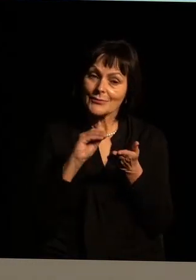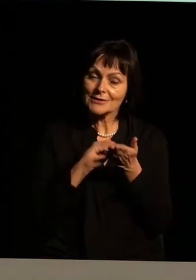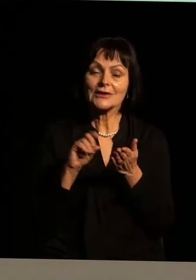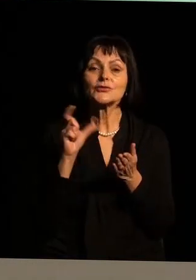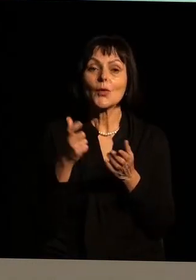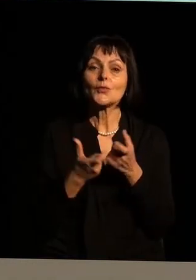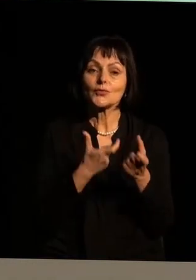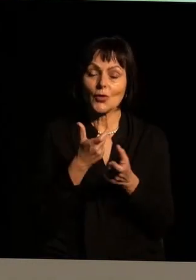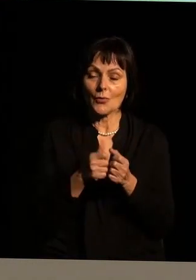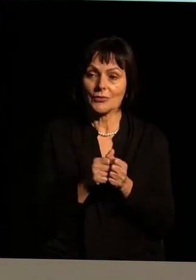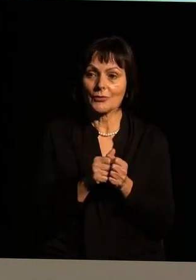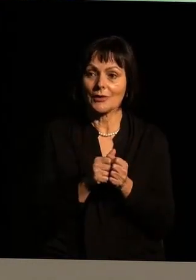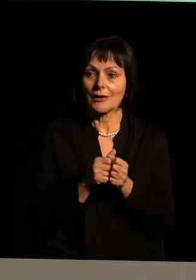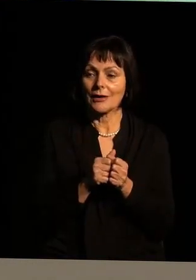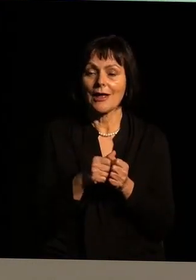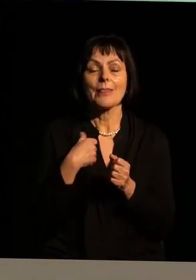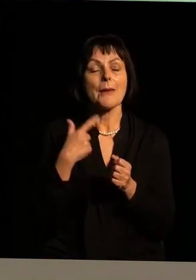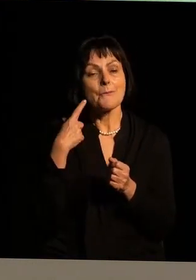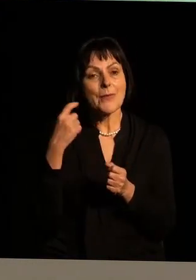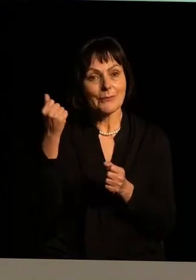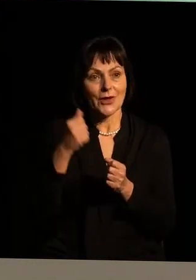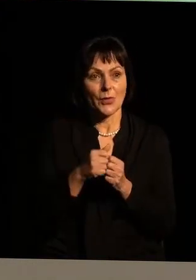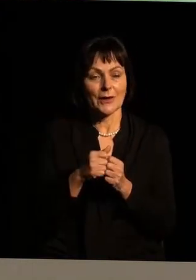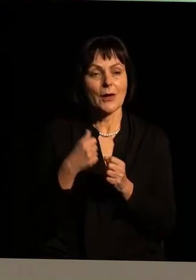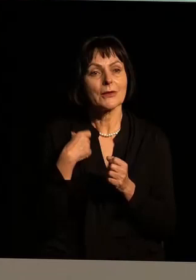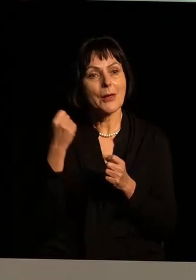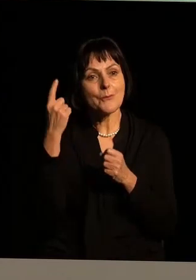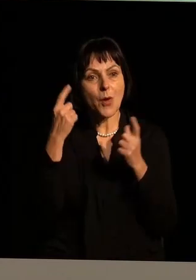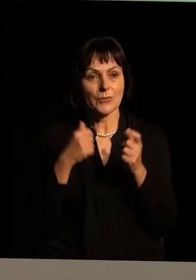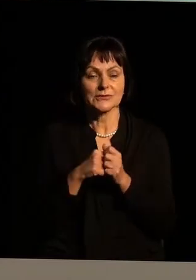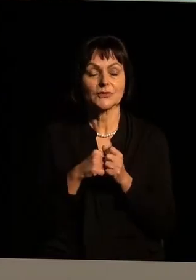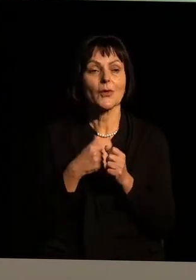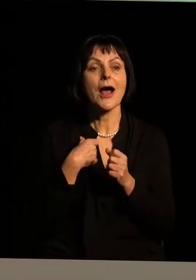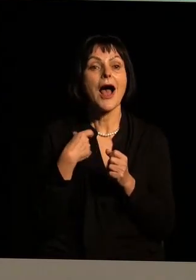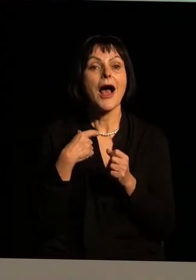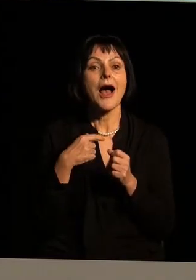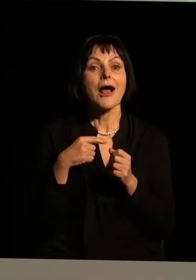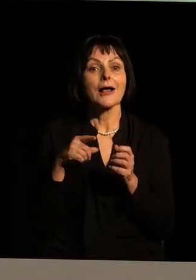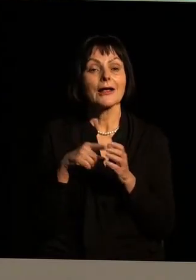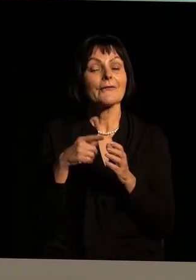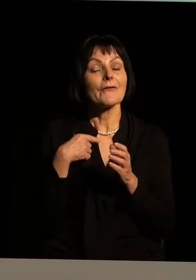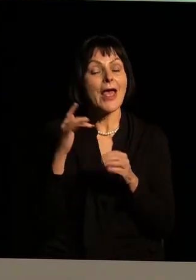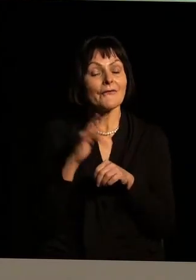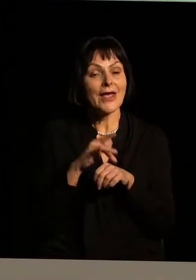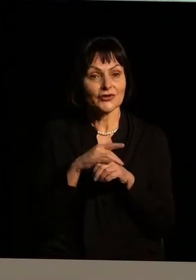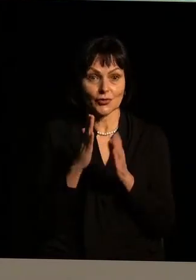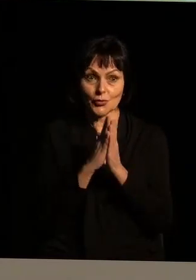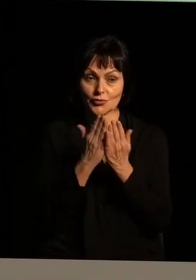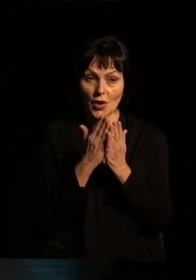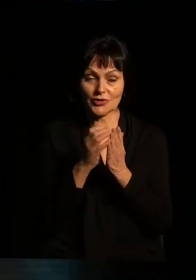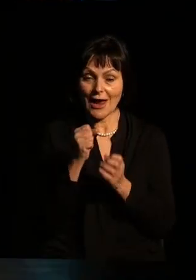dokonania naszego górnolotnego ku pamięci, dla inspiracji, owocem czego jest książka, wywiad